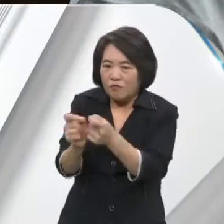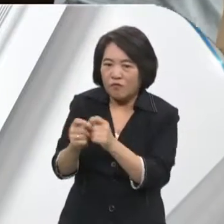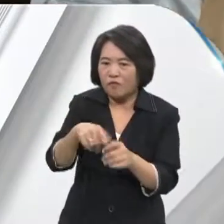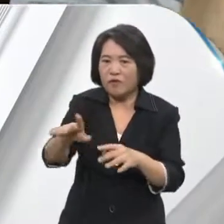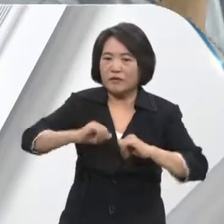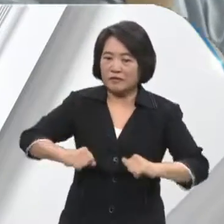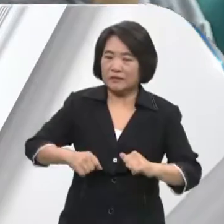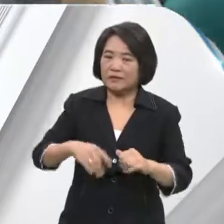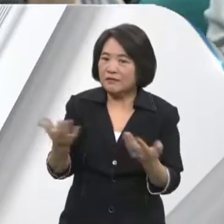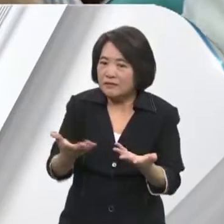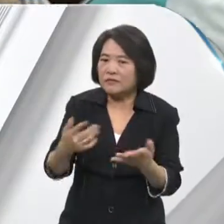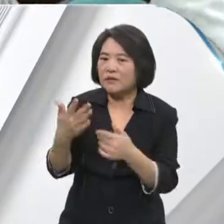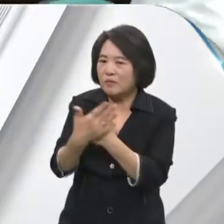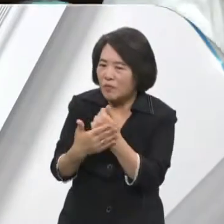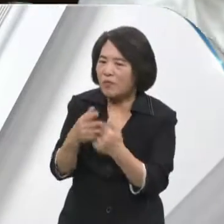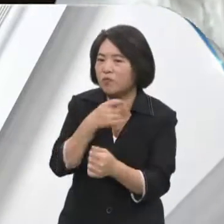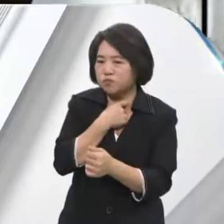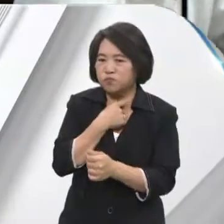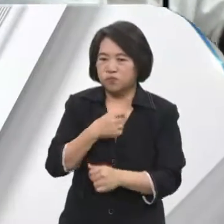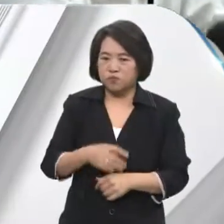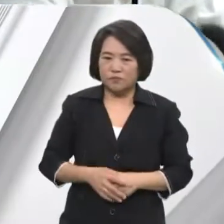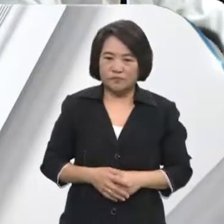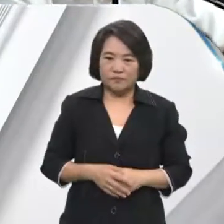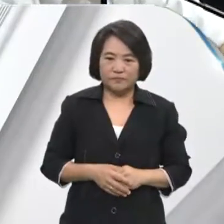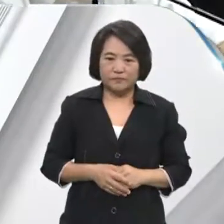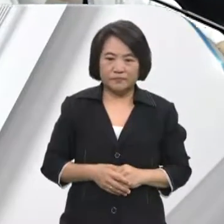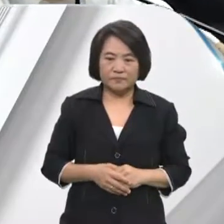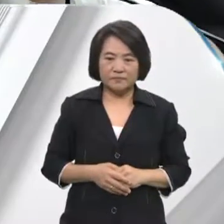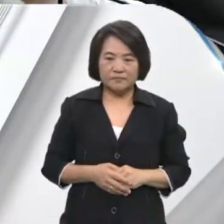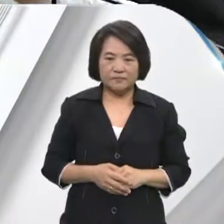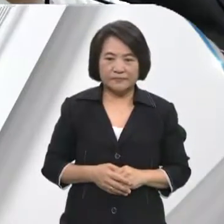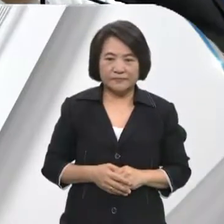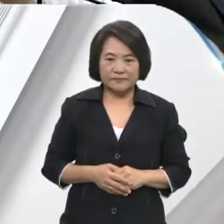吸民众的空气。客家新闻中小会林君中。在这个头。